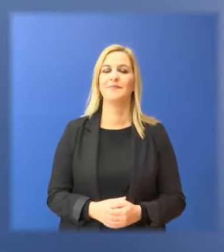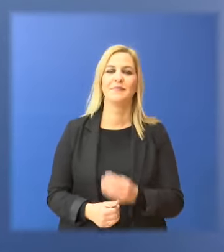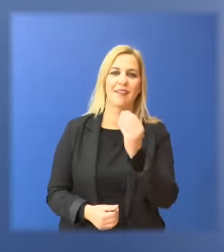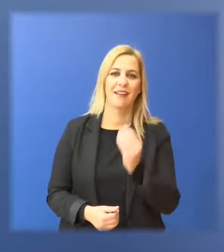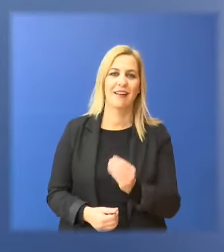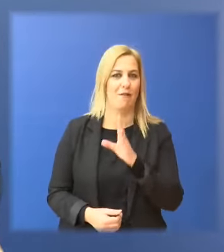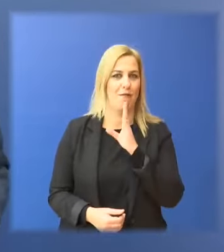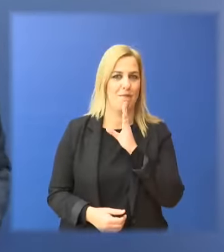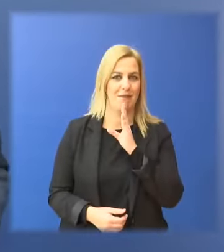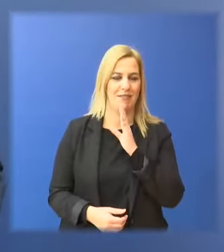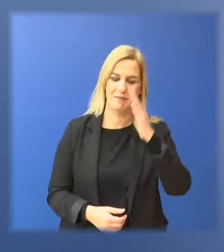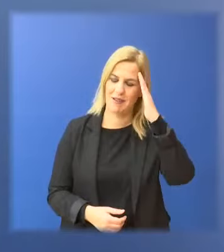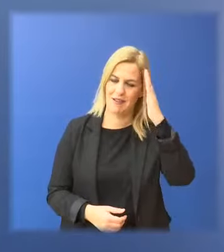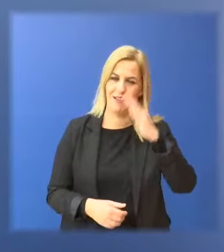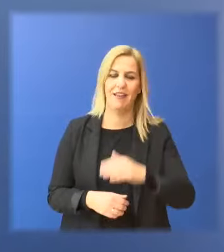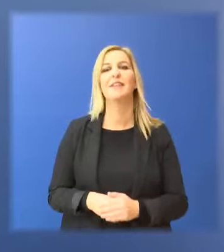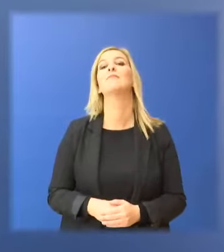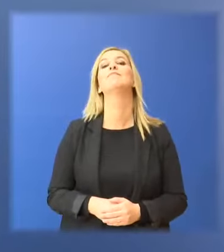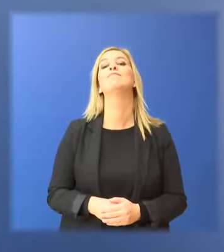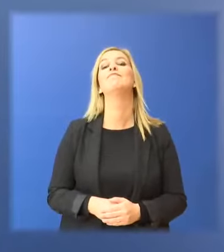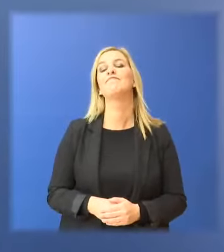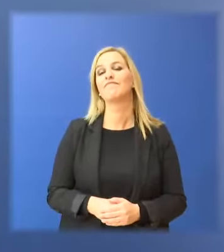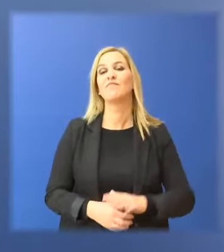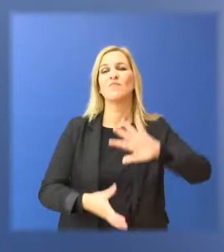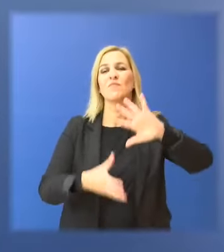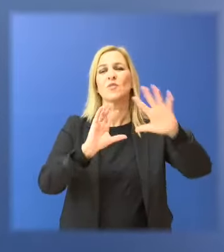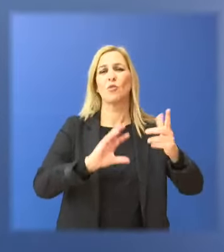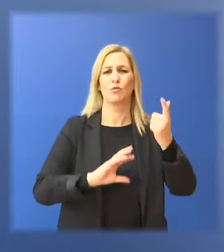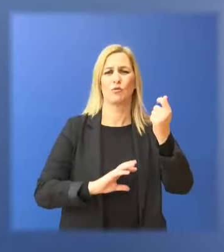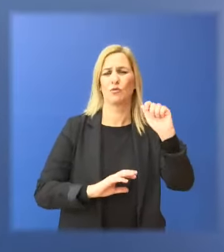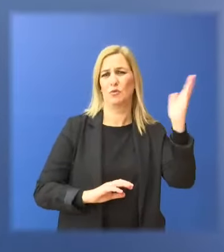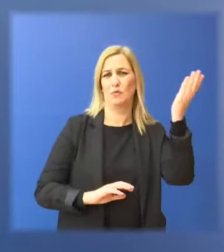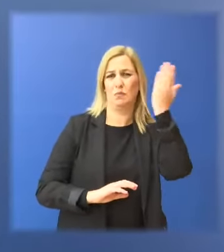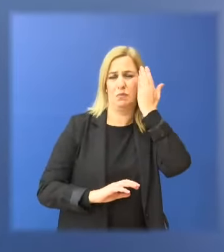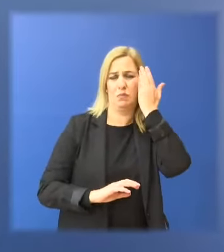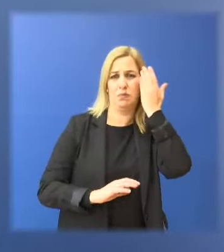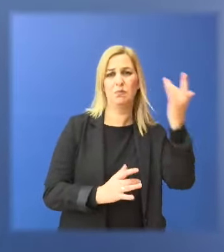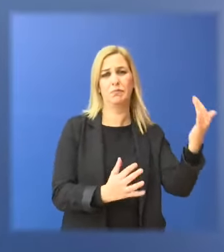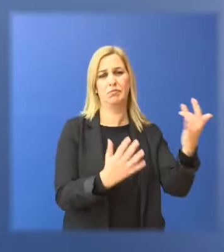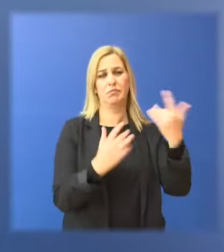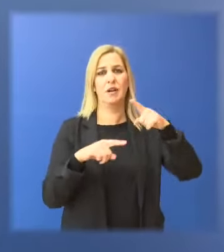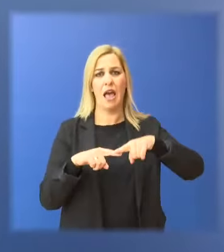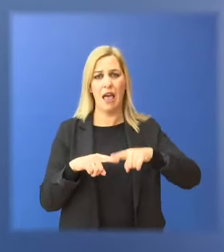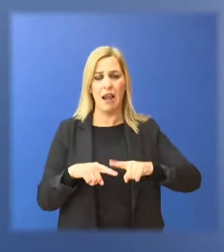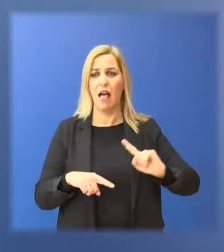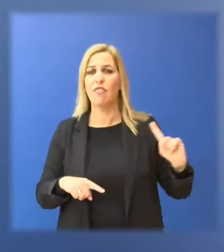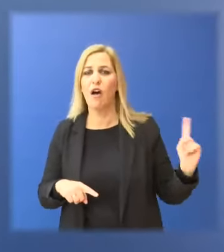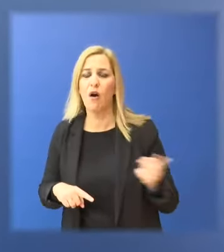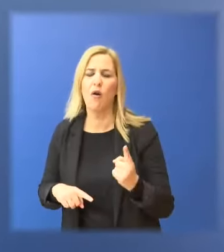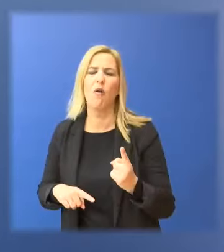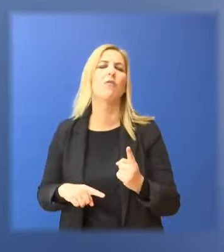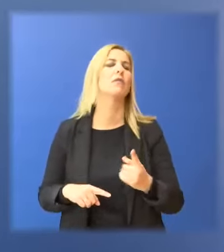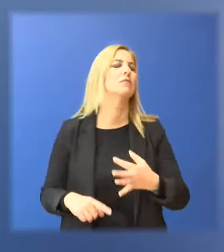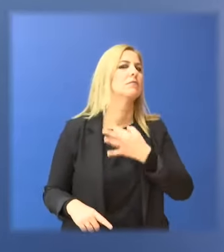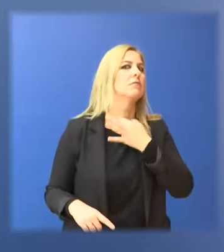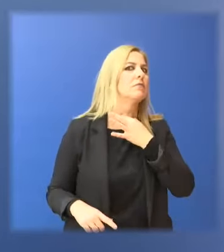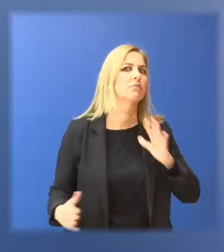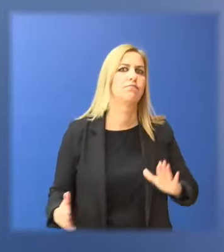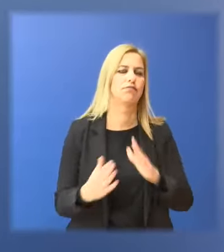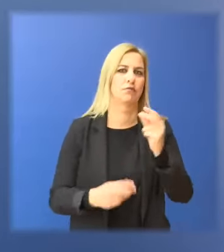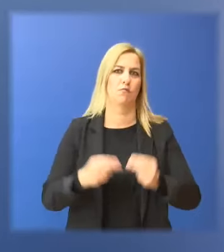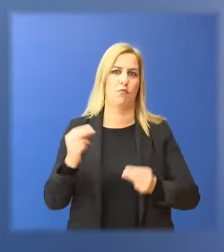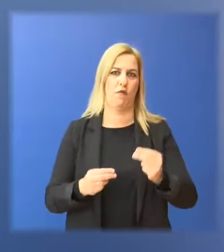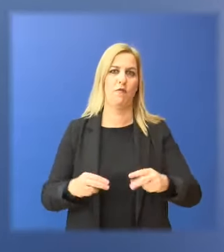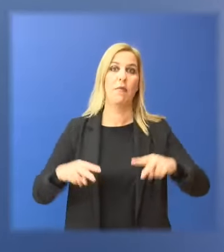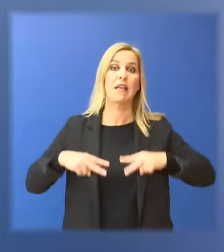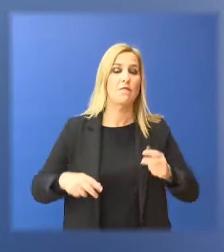Καλό μεσημέρι. Η εισαγόμενη ακρίβεια είναι το νούμερο ένα πρόβλημα που αντιμετωπίζουν όλα τα νοικοκυριά στη χώρα μας και κατ' επέκταση είναι και η πρώτη προτεραιότητα